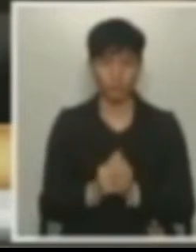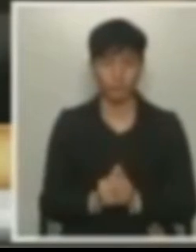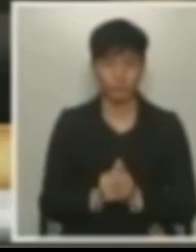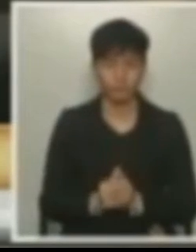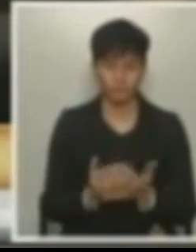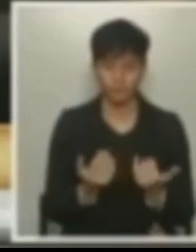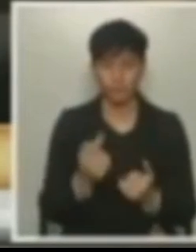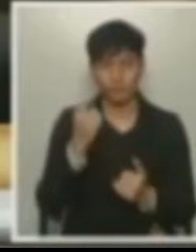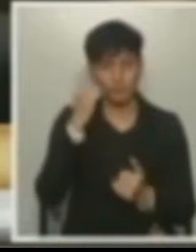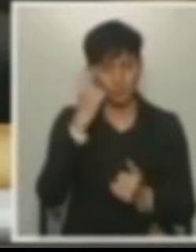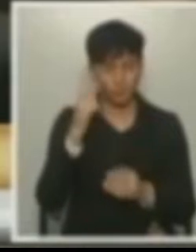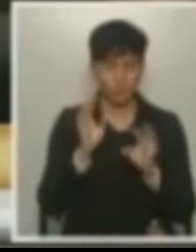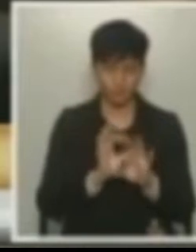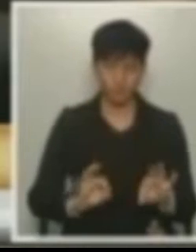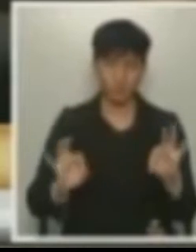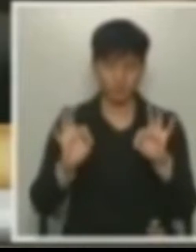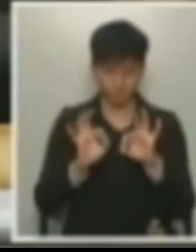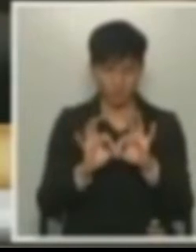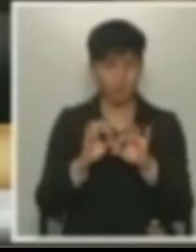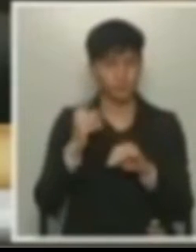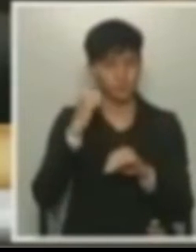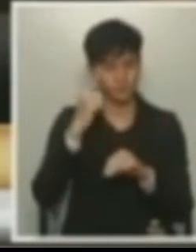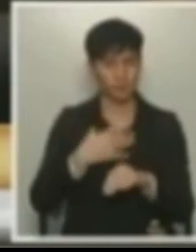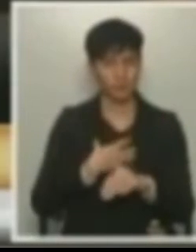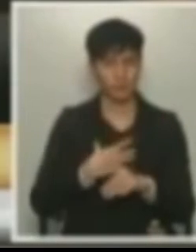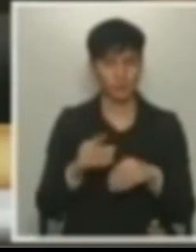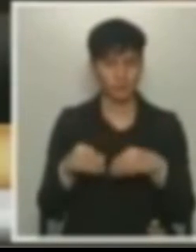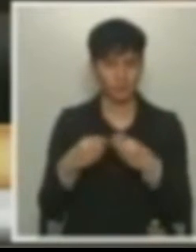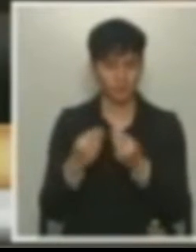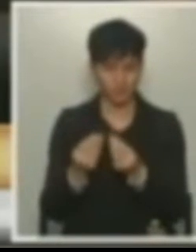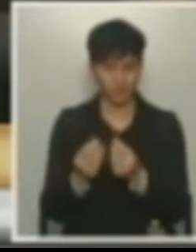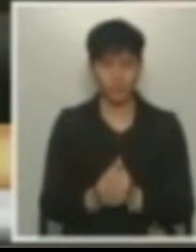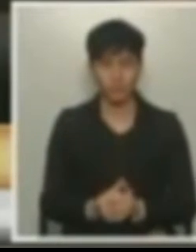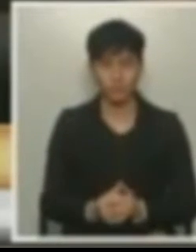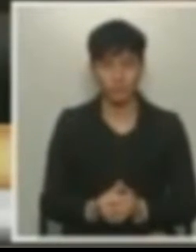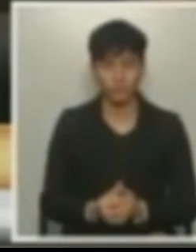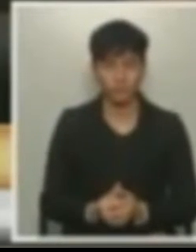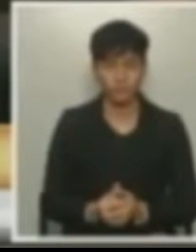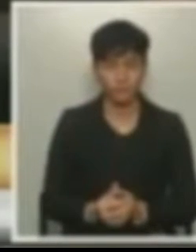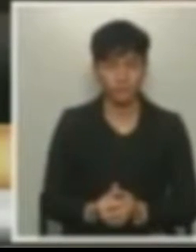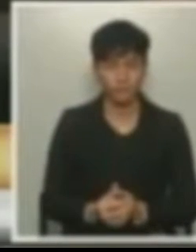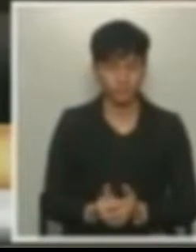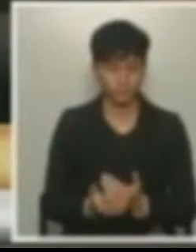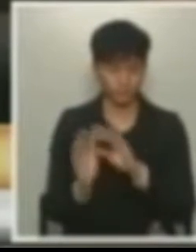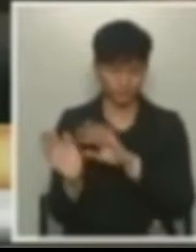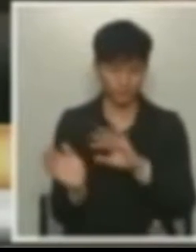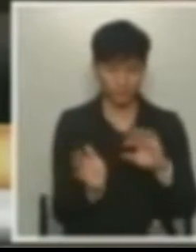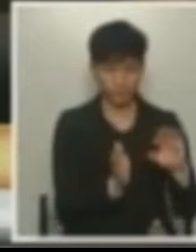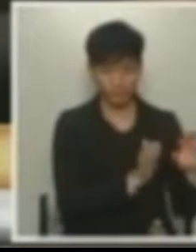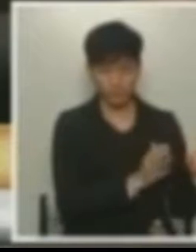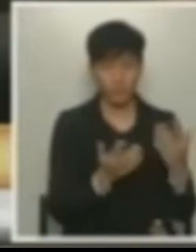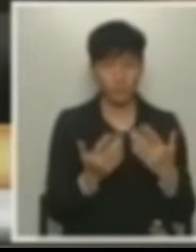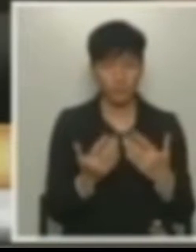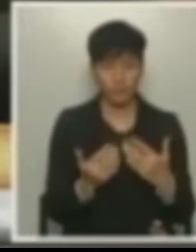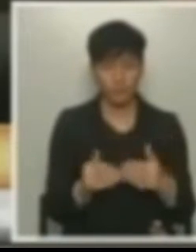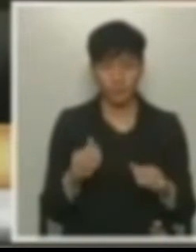ผมคิดว่านี่เป็นบทบาทสำคัญเป็นพระราชกรณียกิจที่สำคัญของในหลวงรัชกาลที่7 นอกจากเรื่องนี้แล้วนะครับก็ยังอาจ